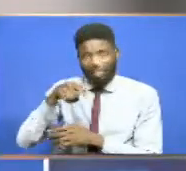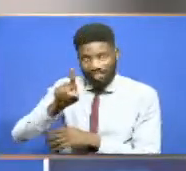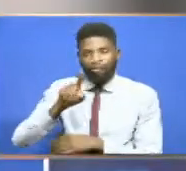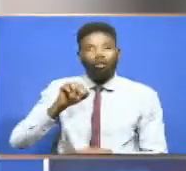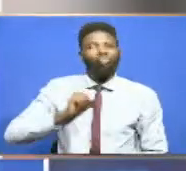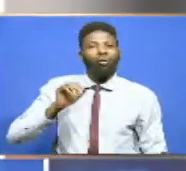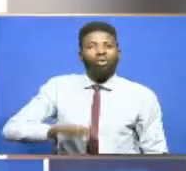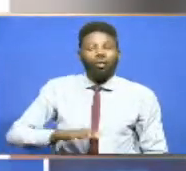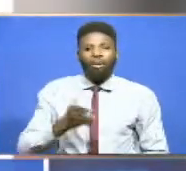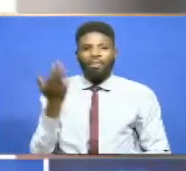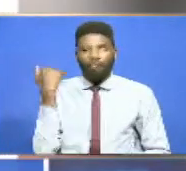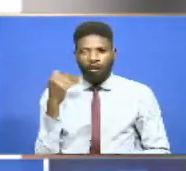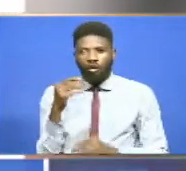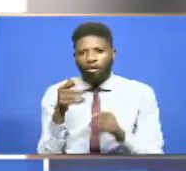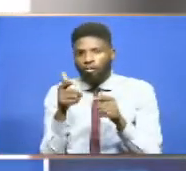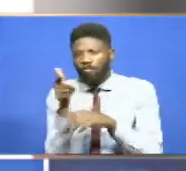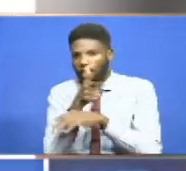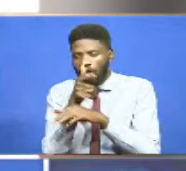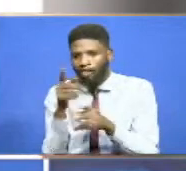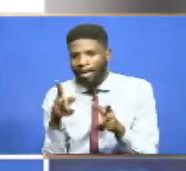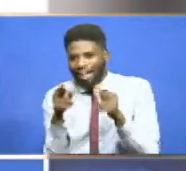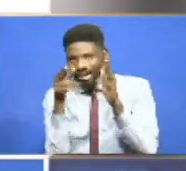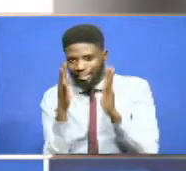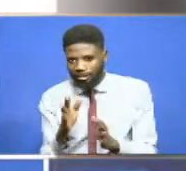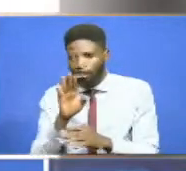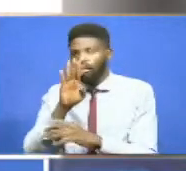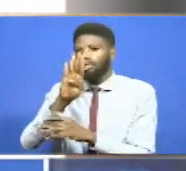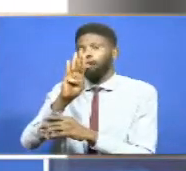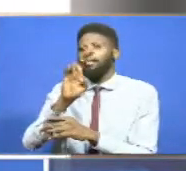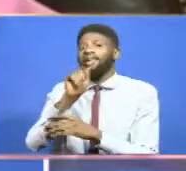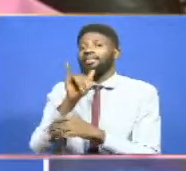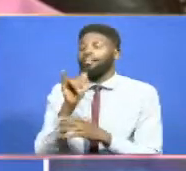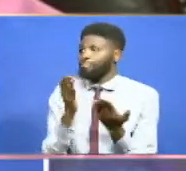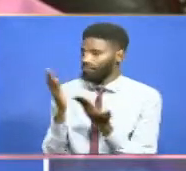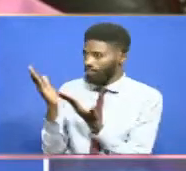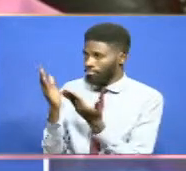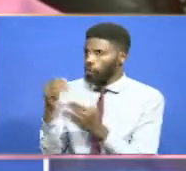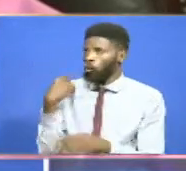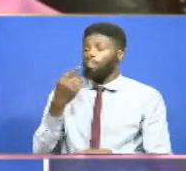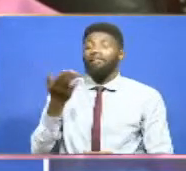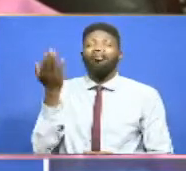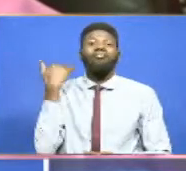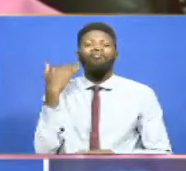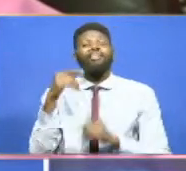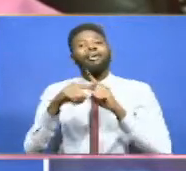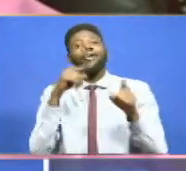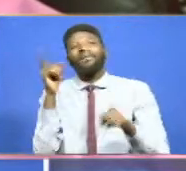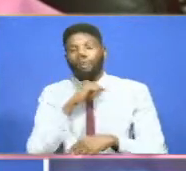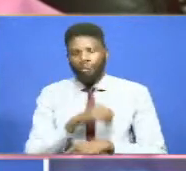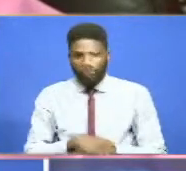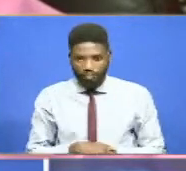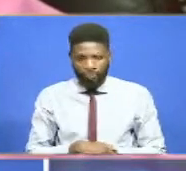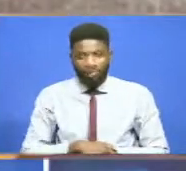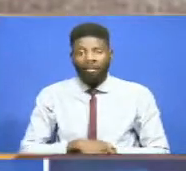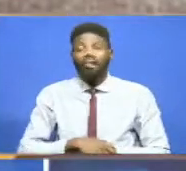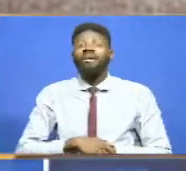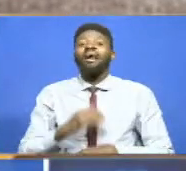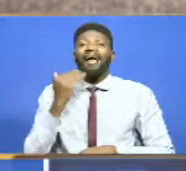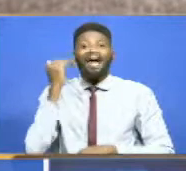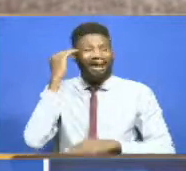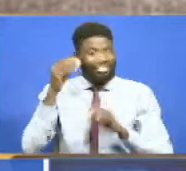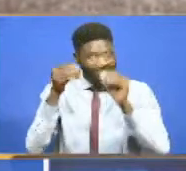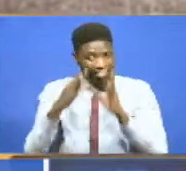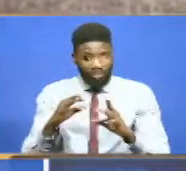la utangazaji nchini KBC, Betty Baraza aliyeuawa. Gishoya amesema Iliana alijiunga na shule